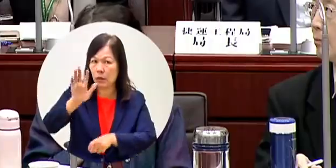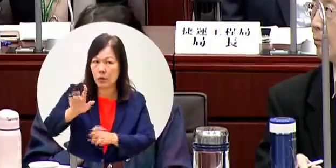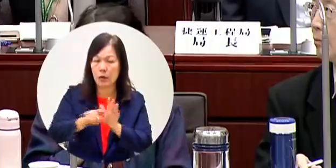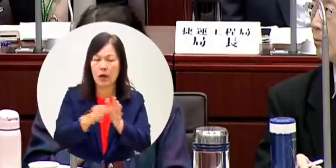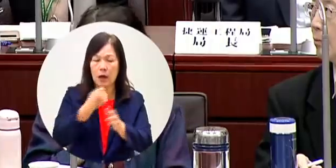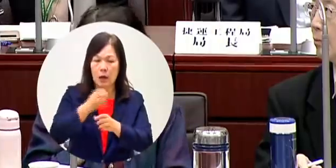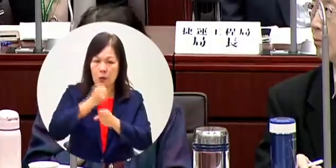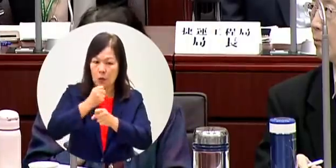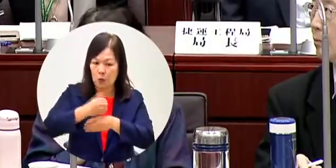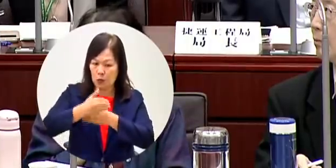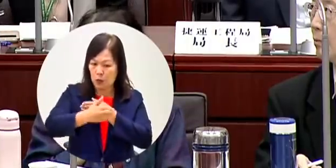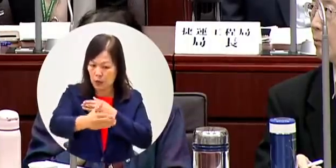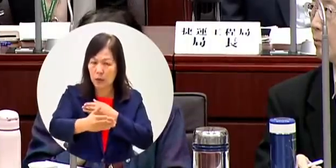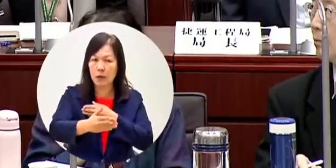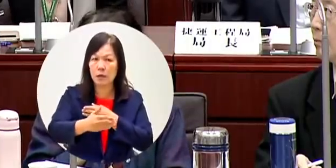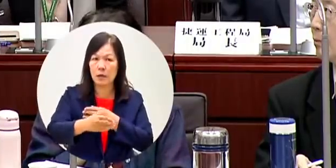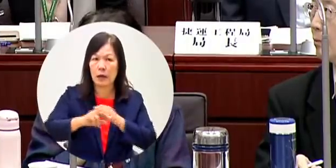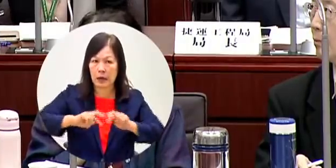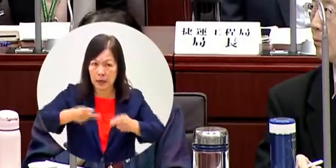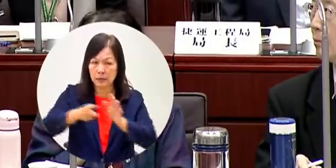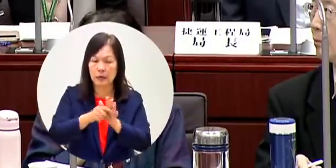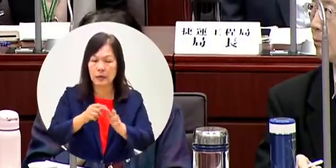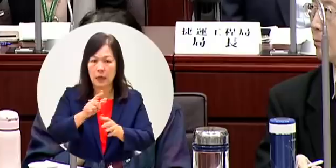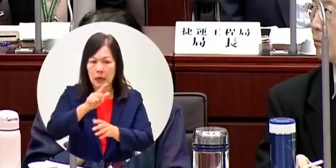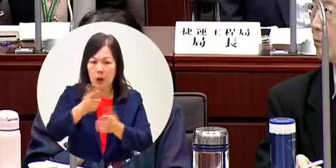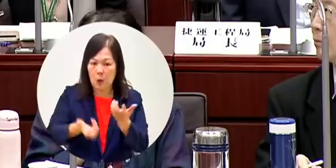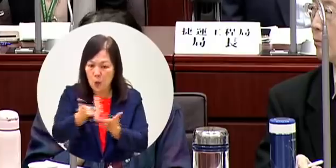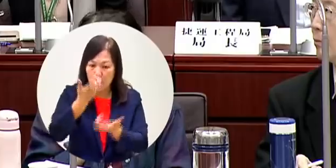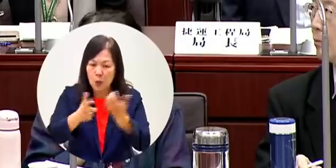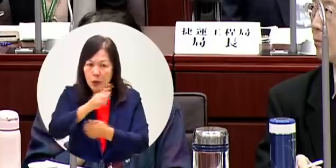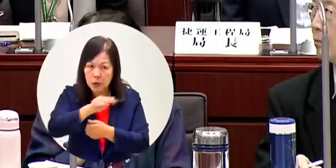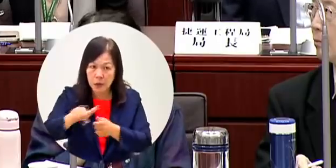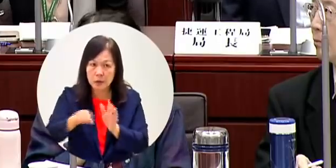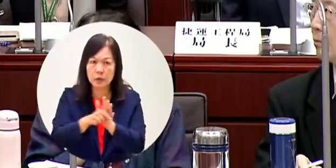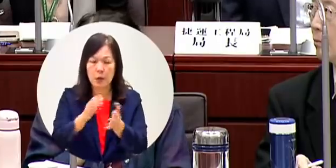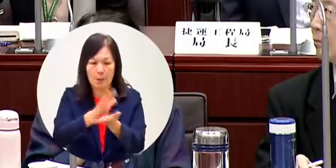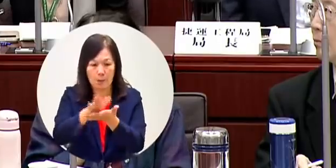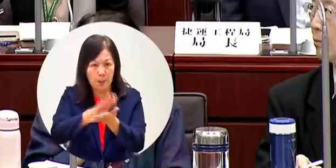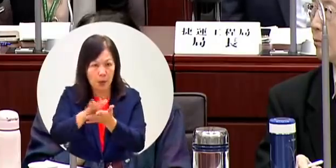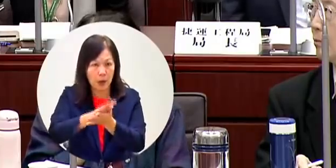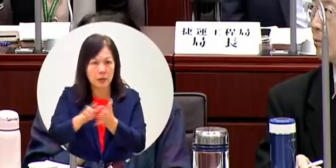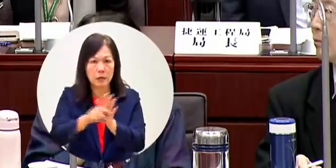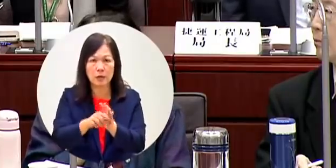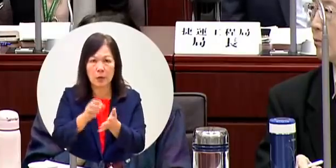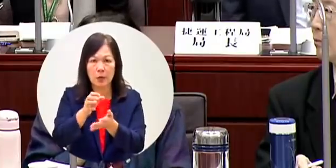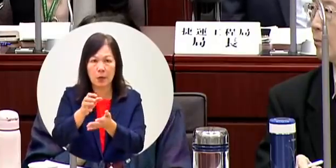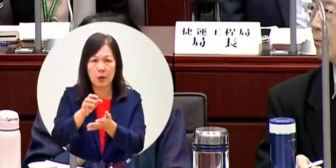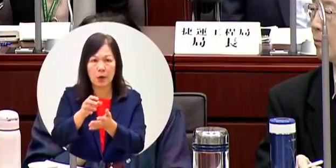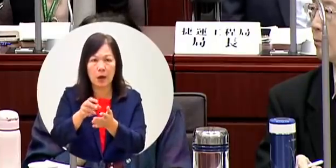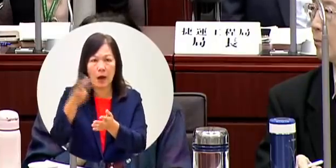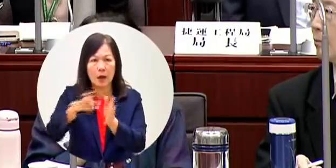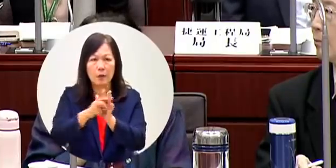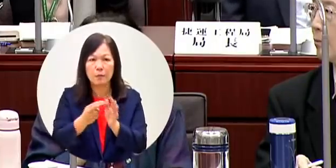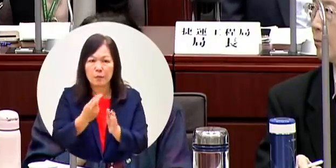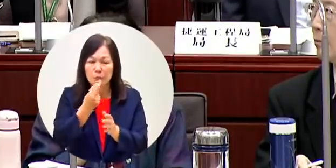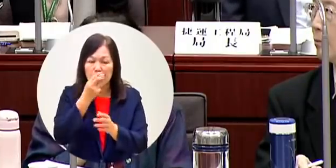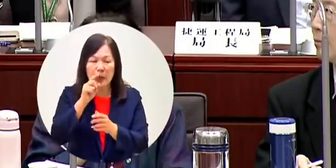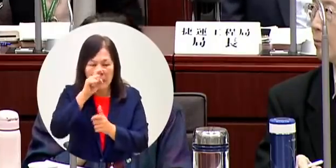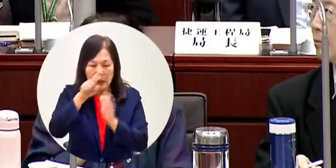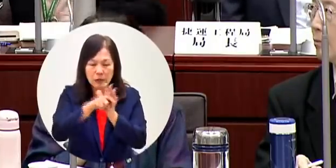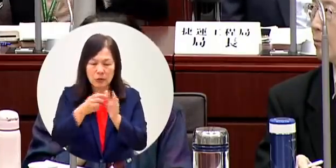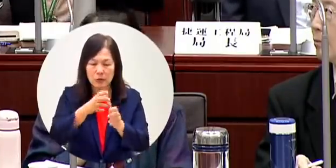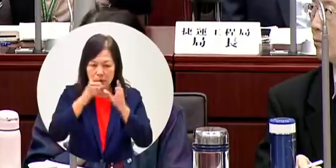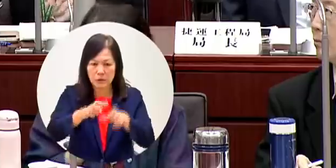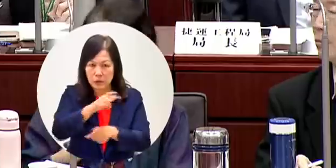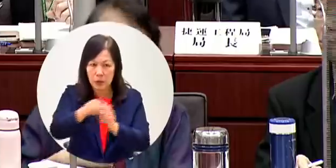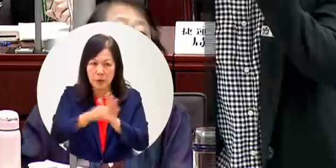这个燃料的这个比较干净燃料的使用，一直到空气污染控制设备效率的提升，包括固定污染